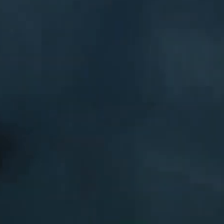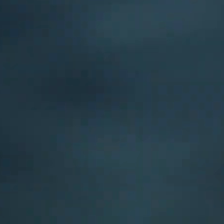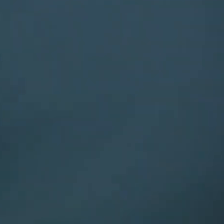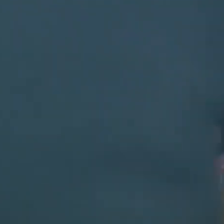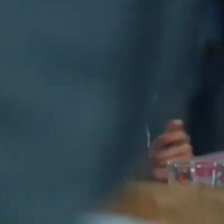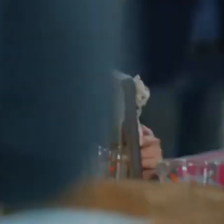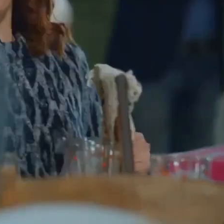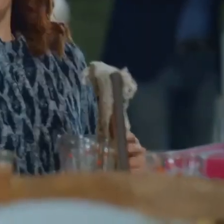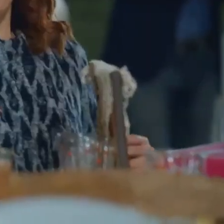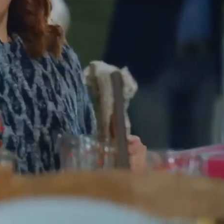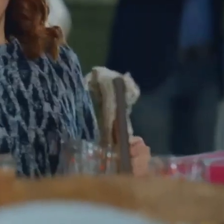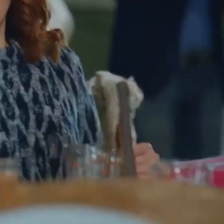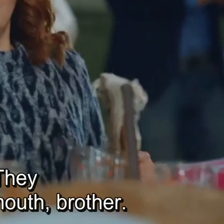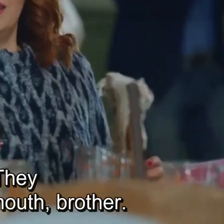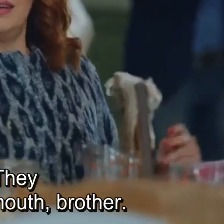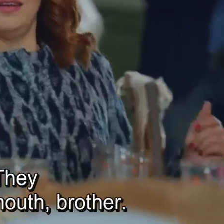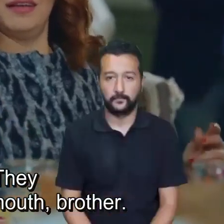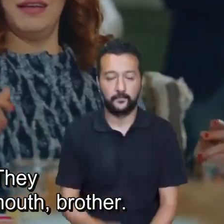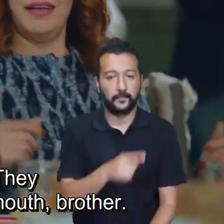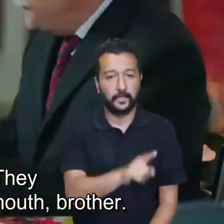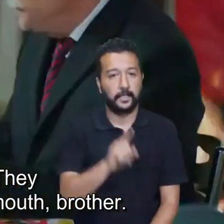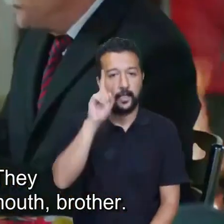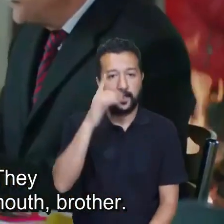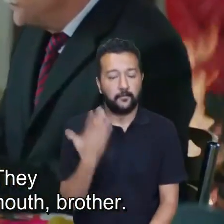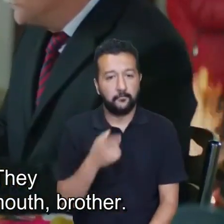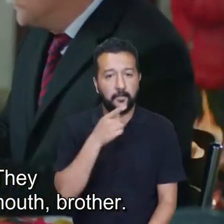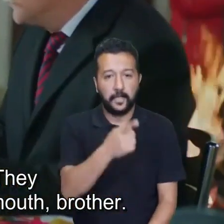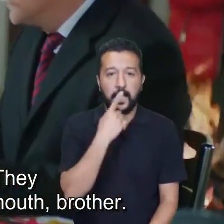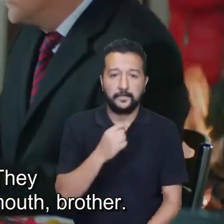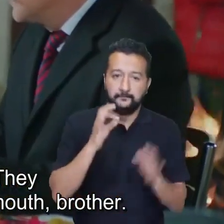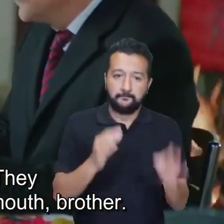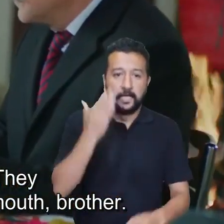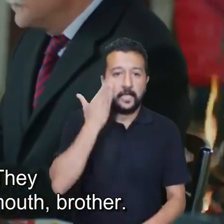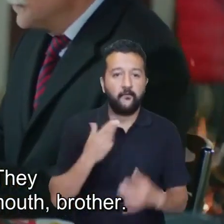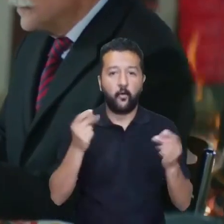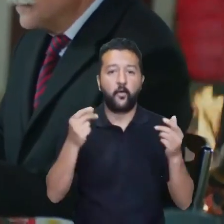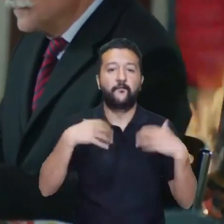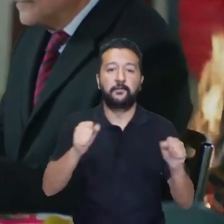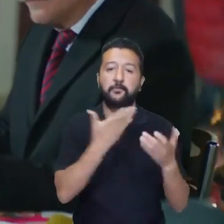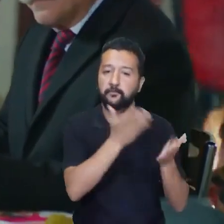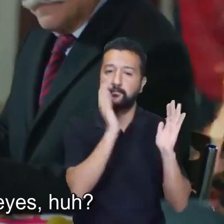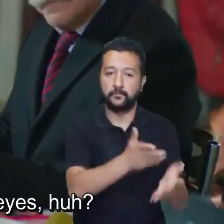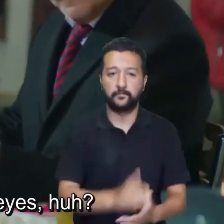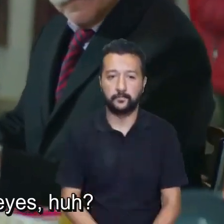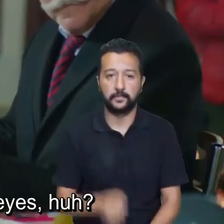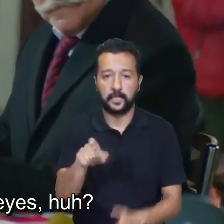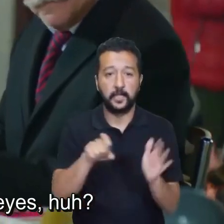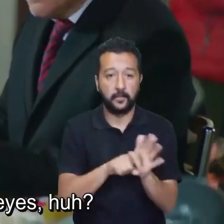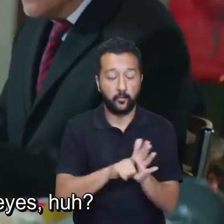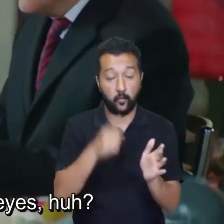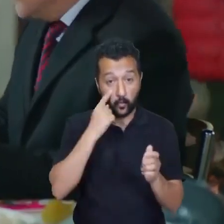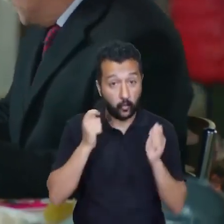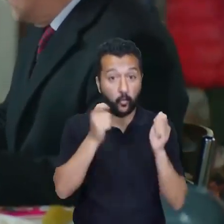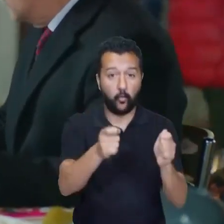Ayşen tutularak gözlerini ileri dikti. Allah'ım, ağız tadıyla bir oynatmadılar abi ya. Diplomayı